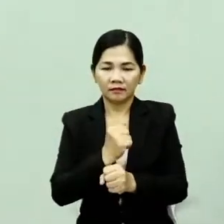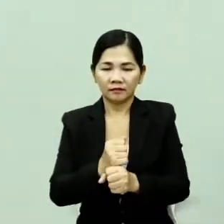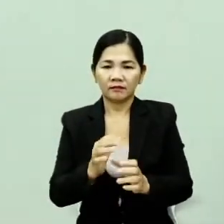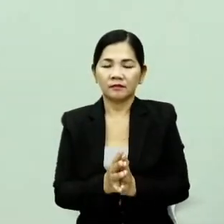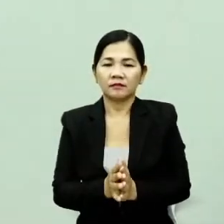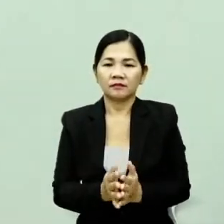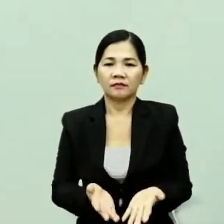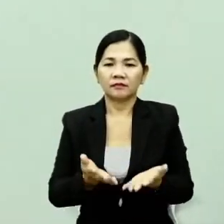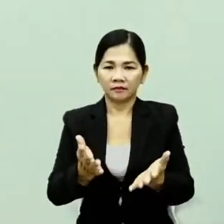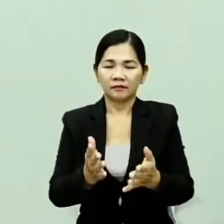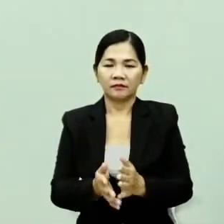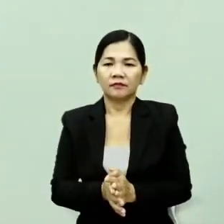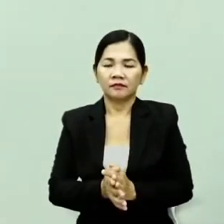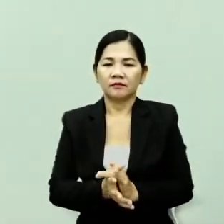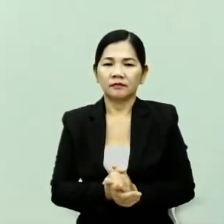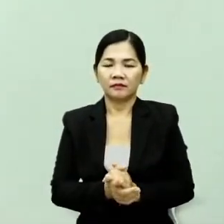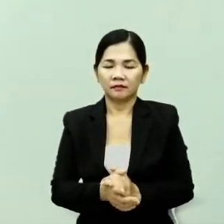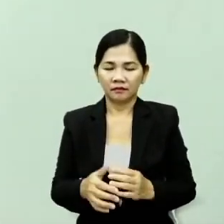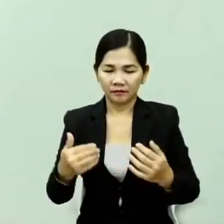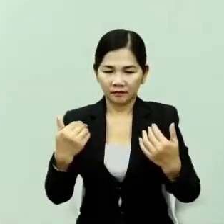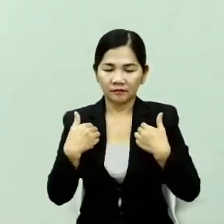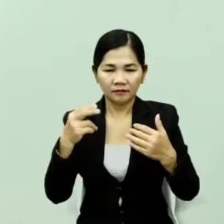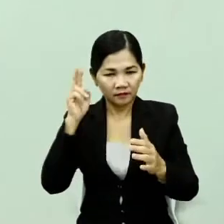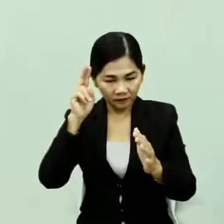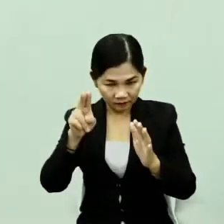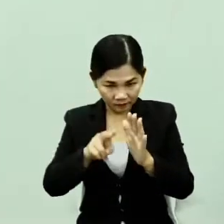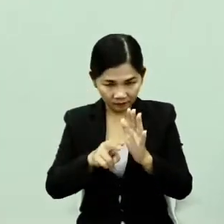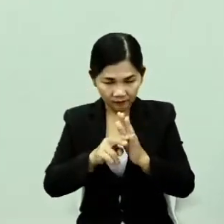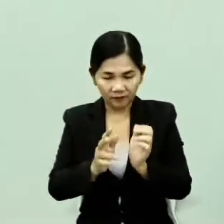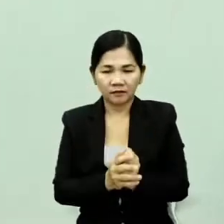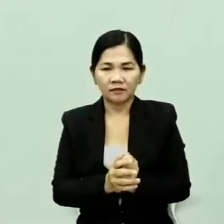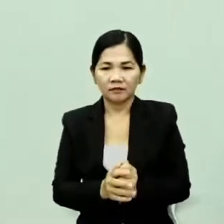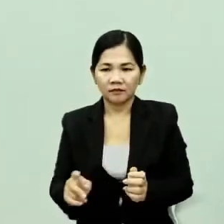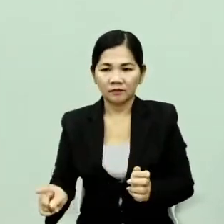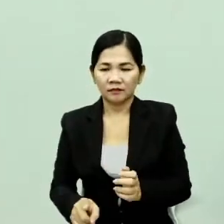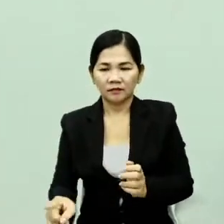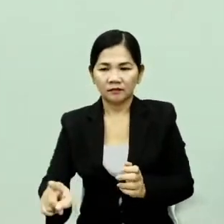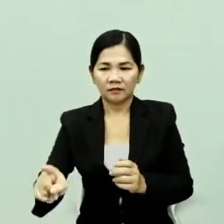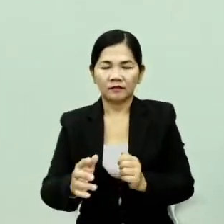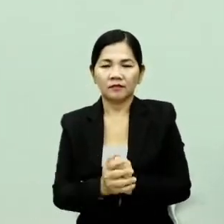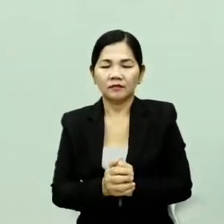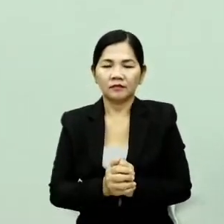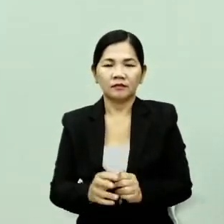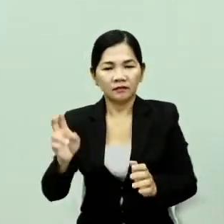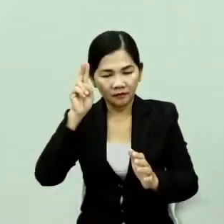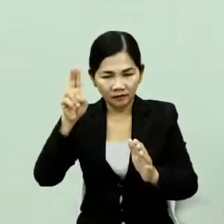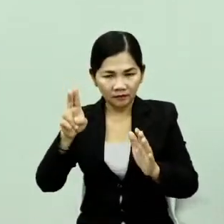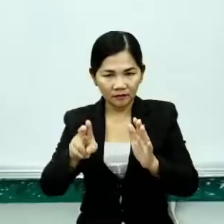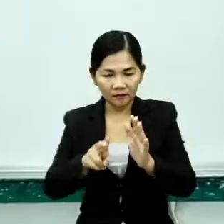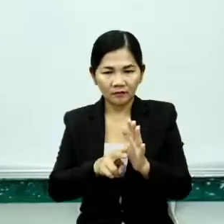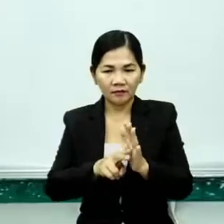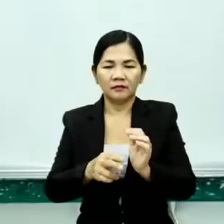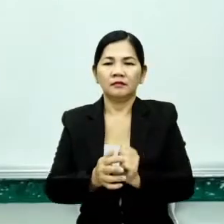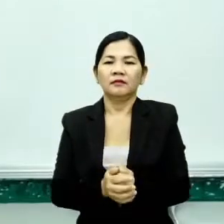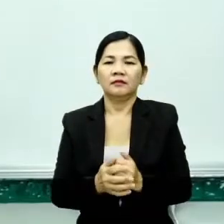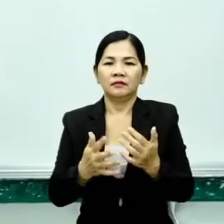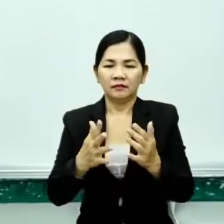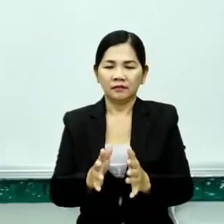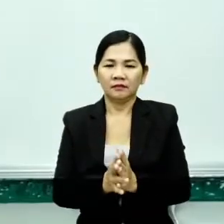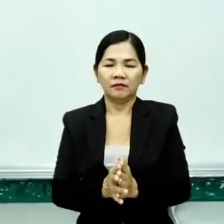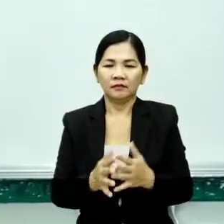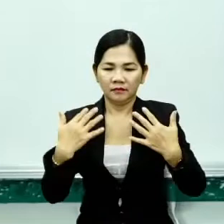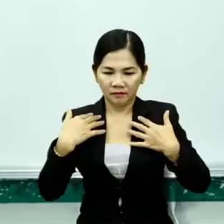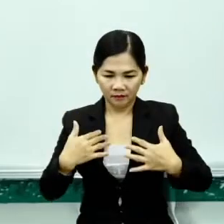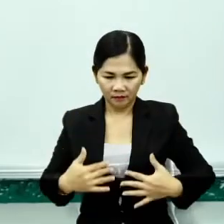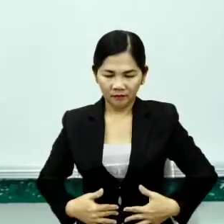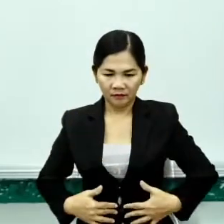đối mà địch tế cha là ổn là con cha sạch luôn rồi còn là muốn cha cái miên lạc là xong có thá cha khuôn